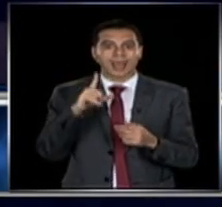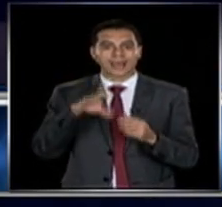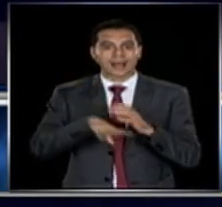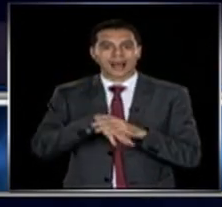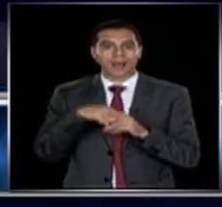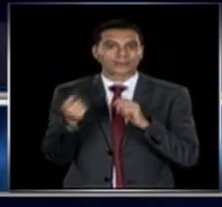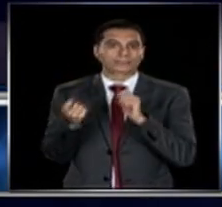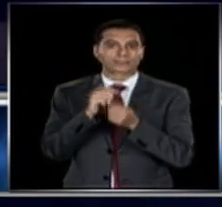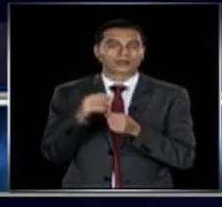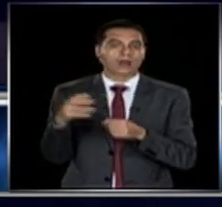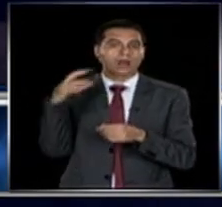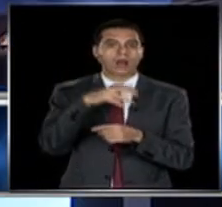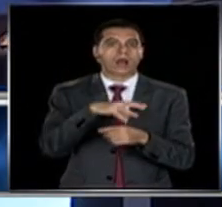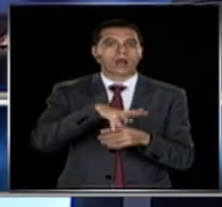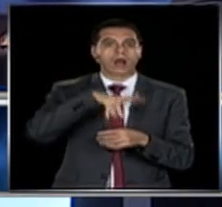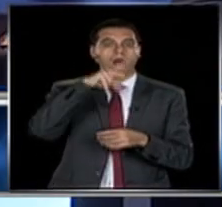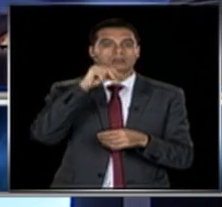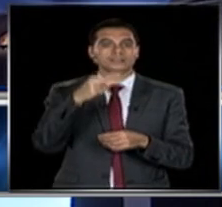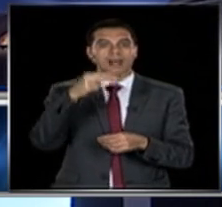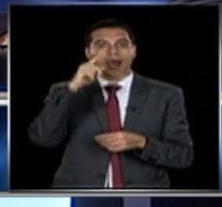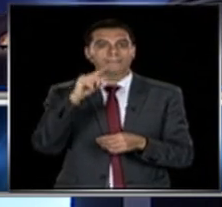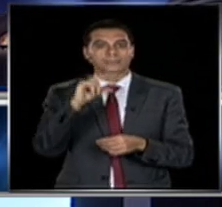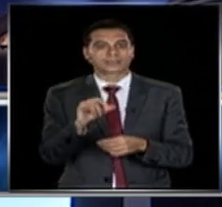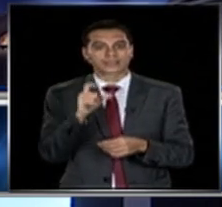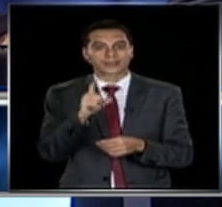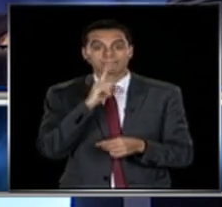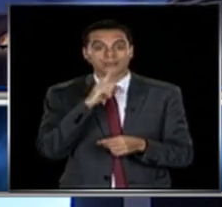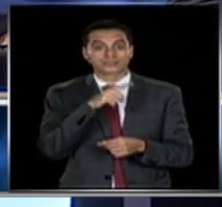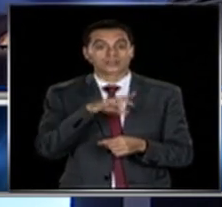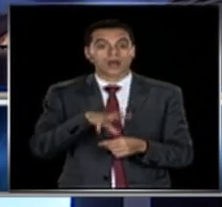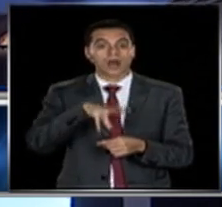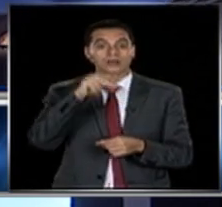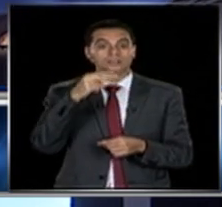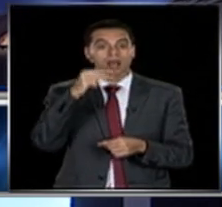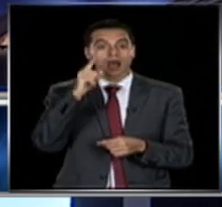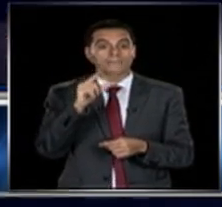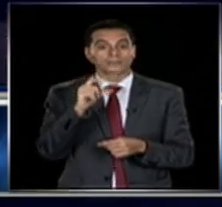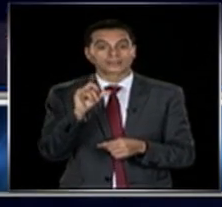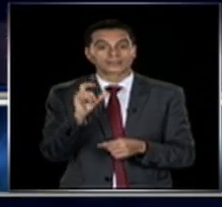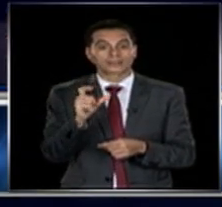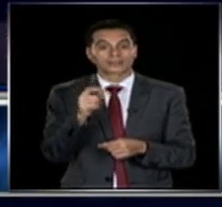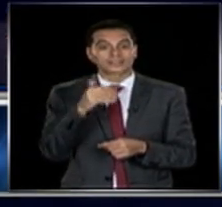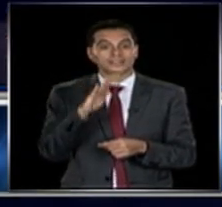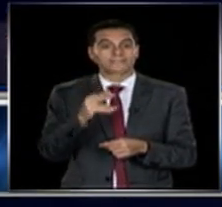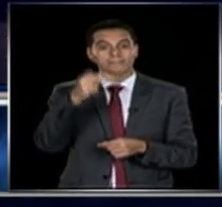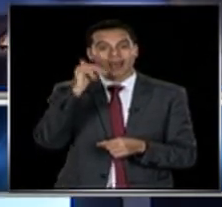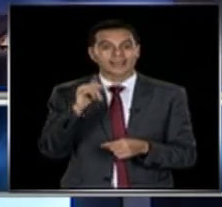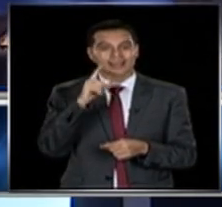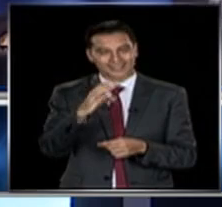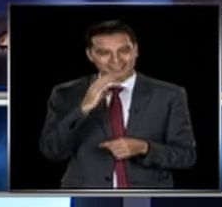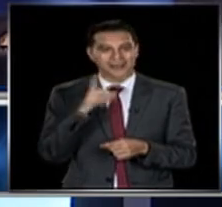لأصل عابدين، ولكن في أصل عابدين استمر الحكم قد إيه؟ مش عارف. إسماعيل، إجابة